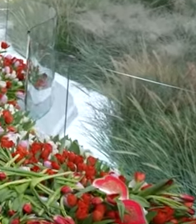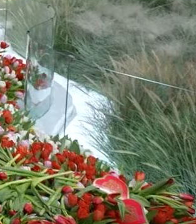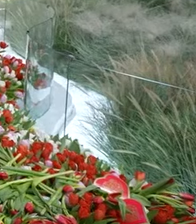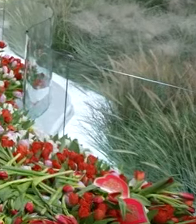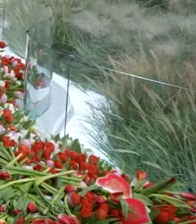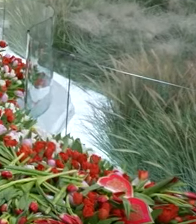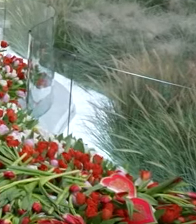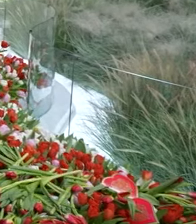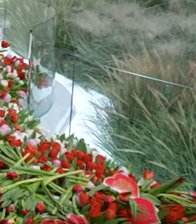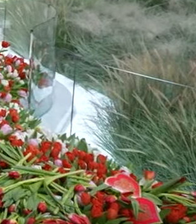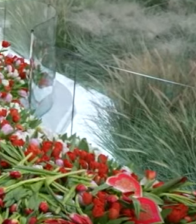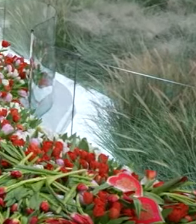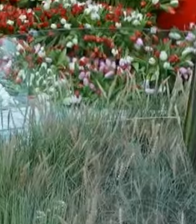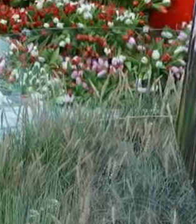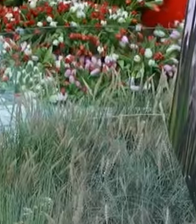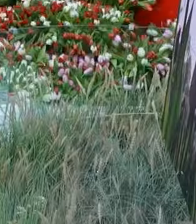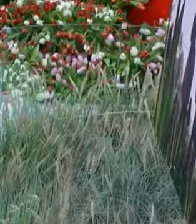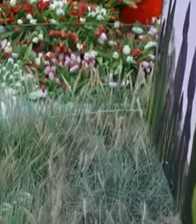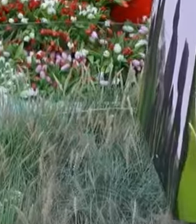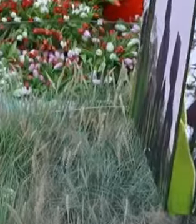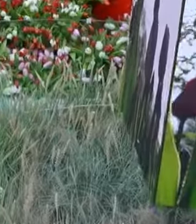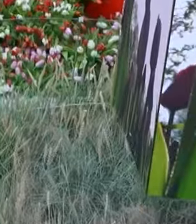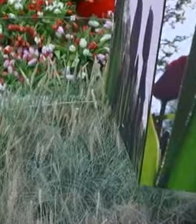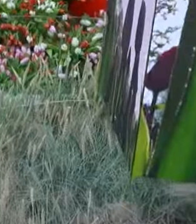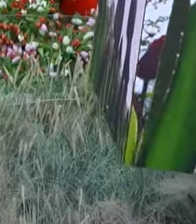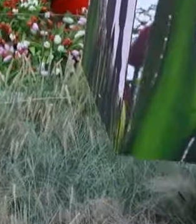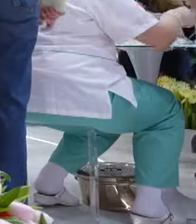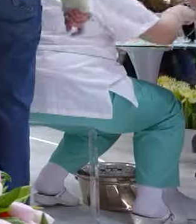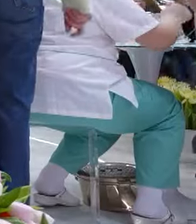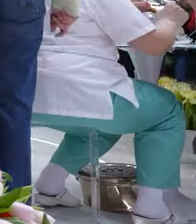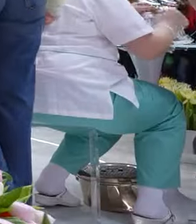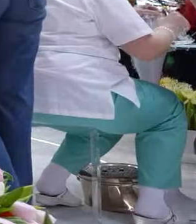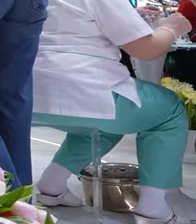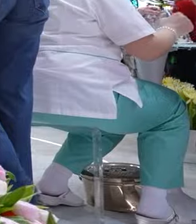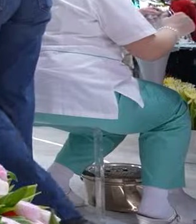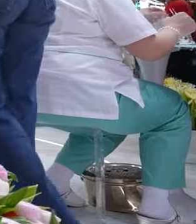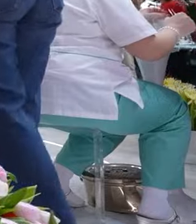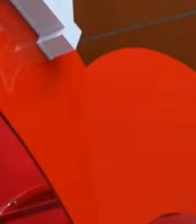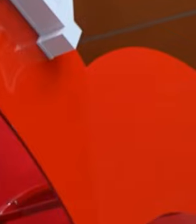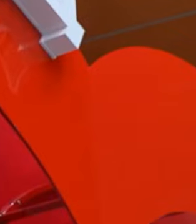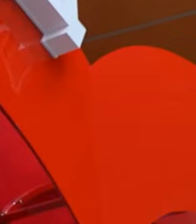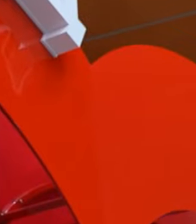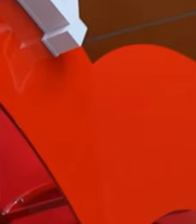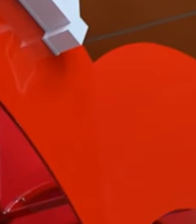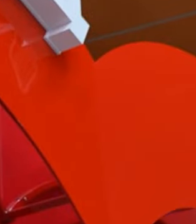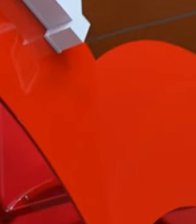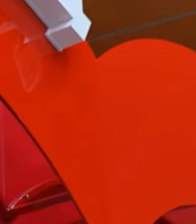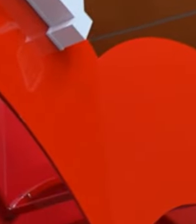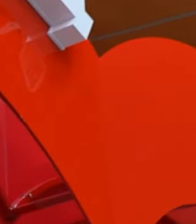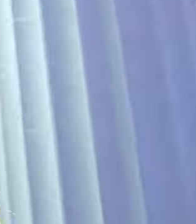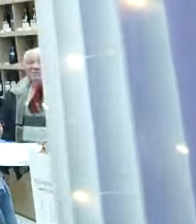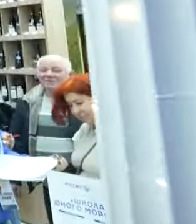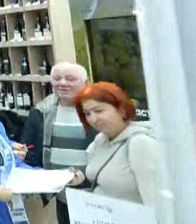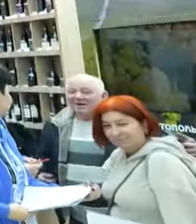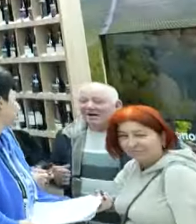останется для белгородцев место памяти. А вокруг десятки тюльпанов, олицетворяющие силу всепобеждающей любви. Этим